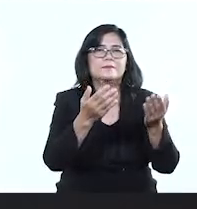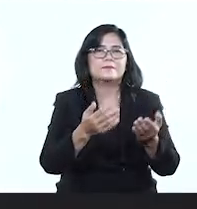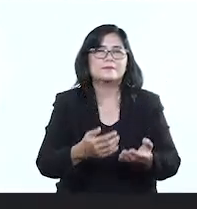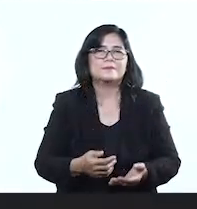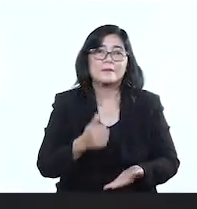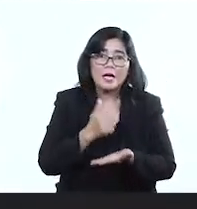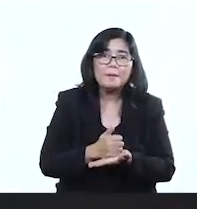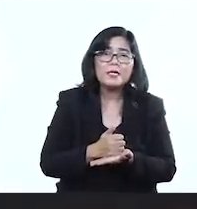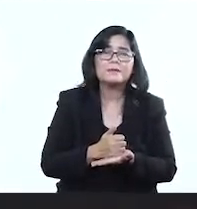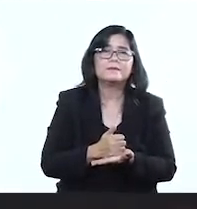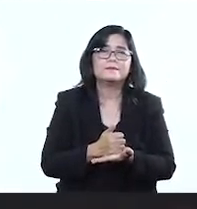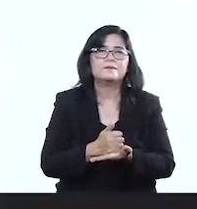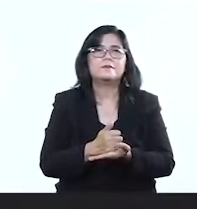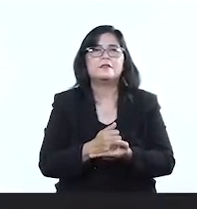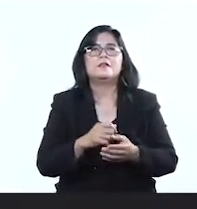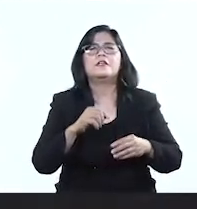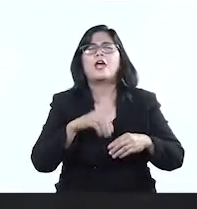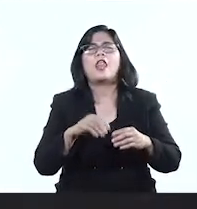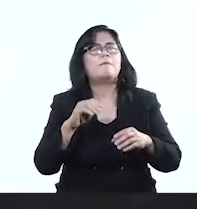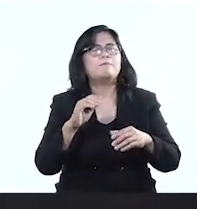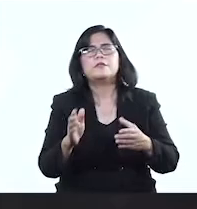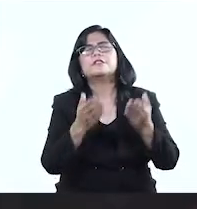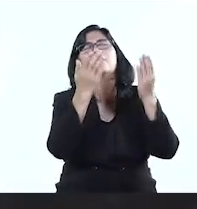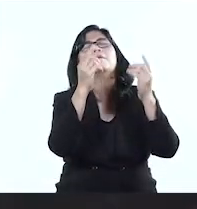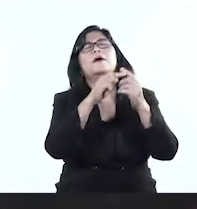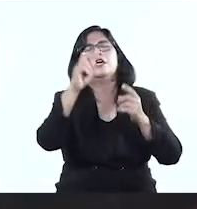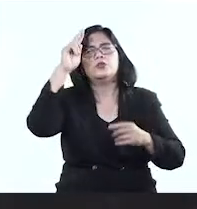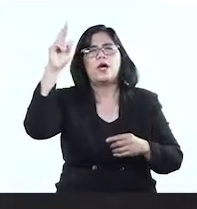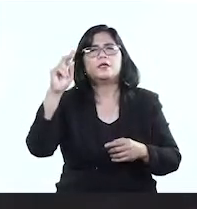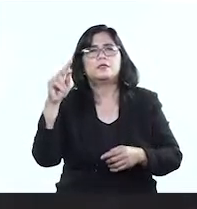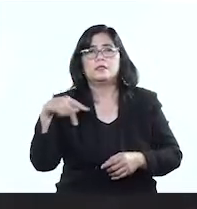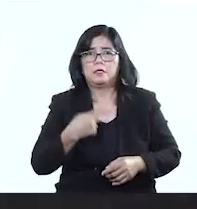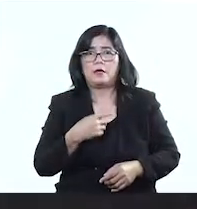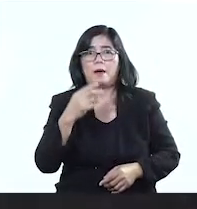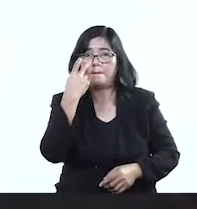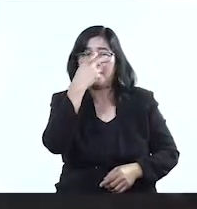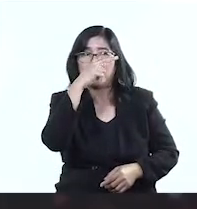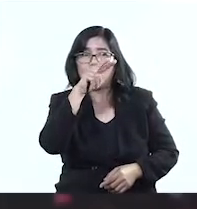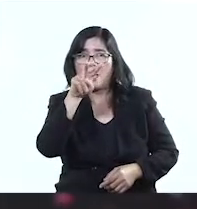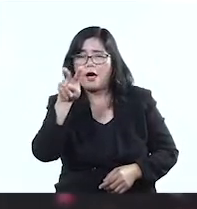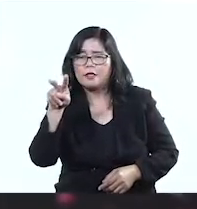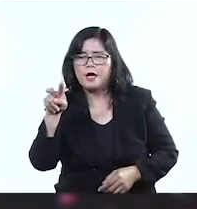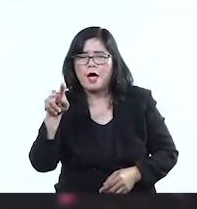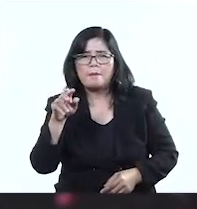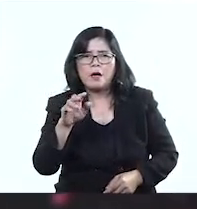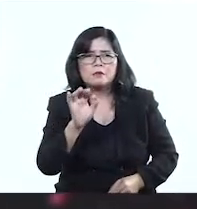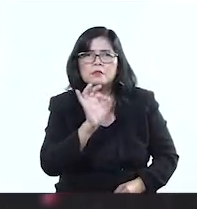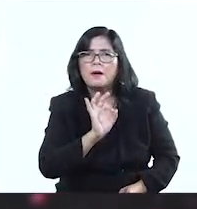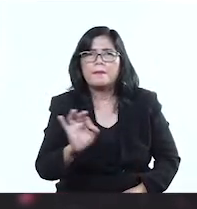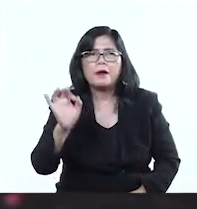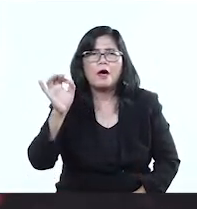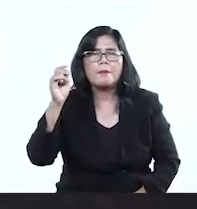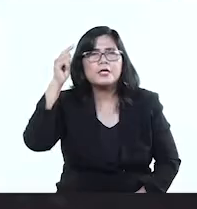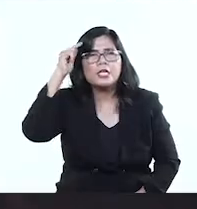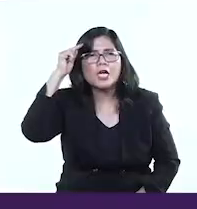Amin dalam berserah pada Tuhan kita melihat apa yang tidak pernah kita pikirkan itu Tuhan sediakan